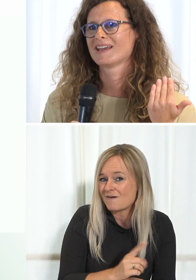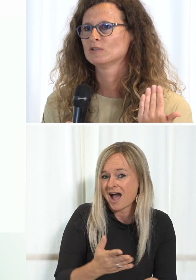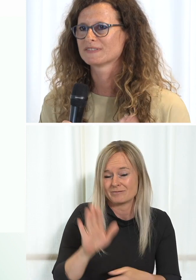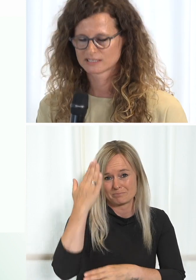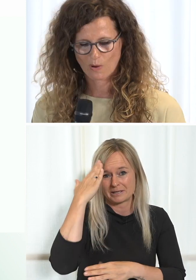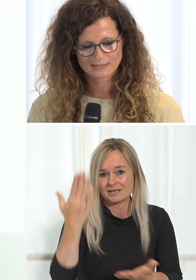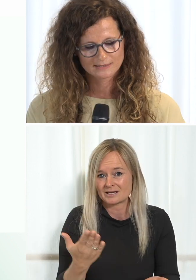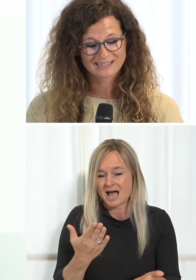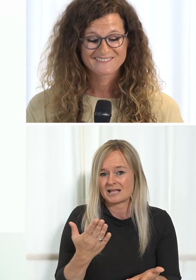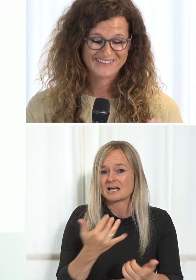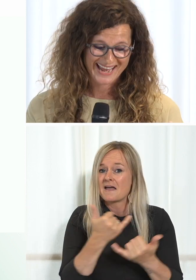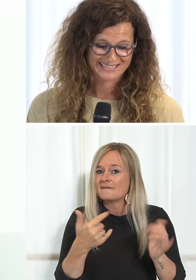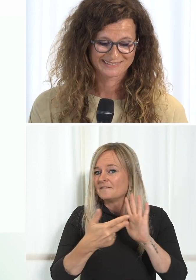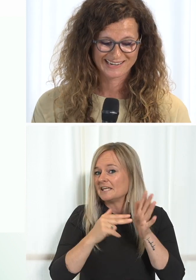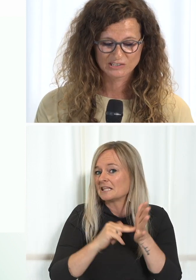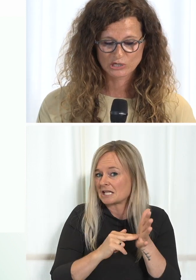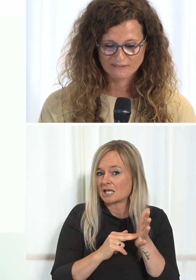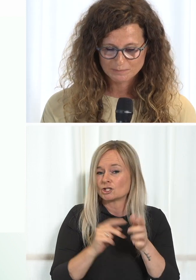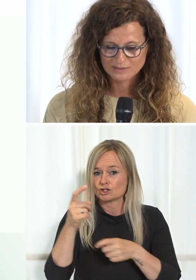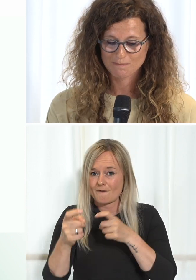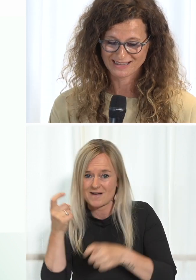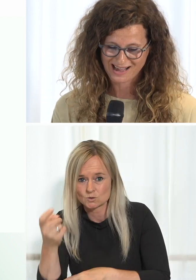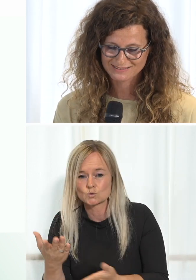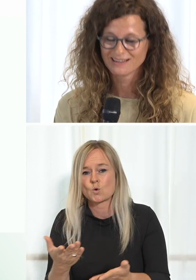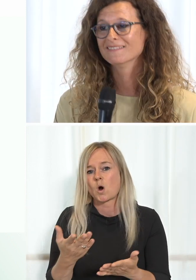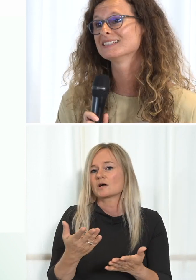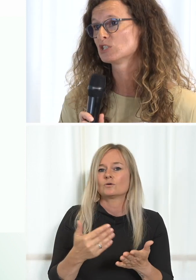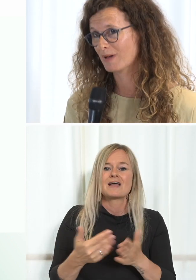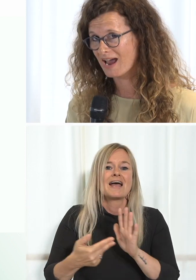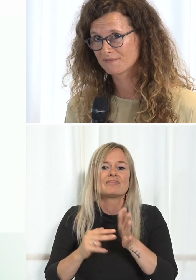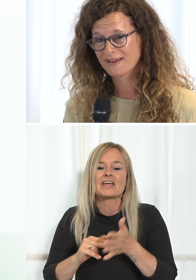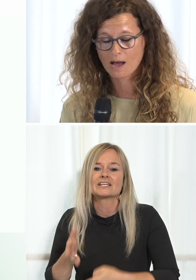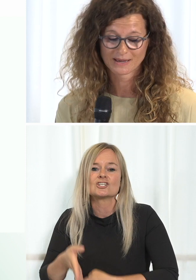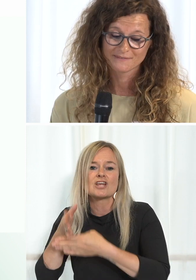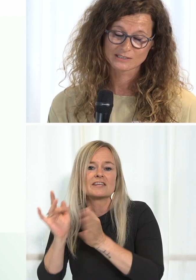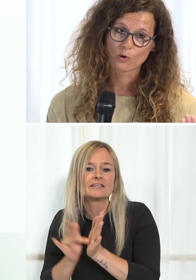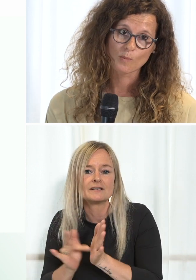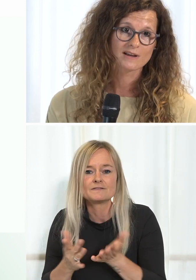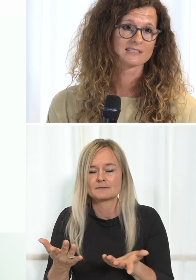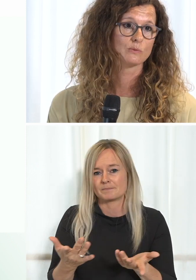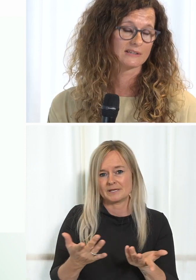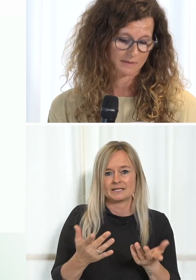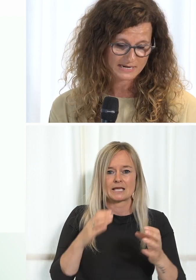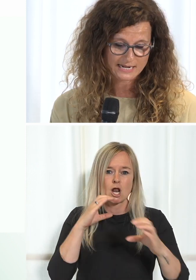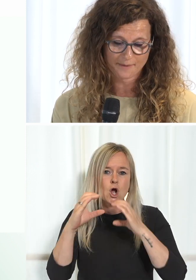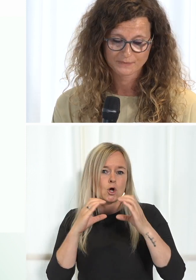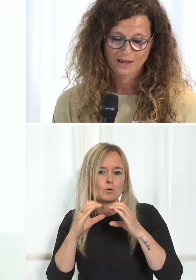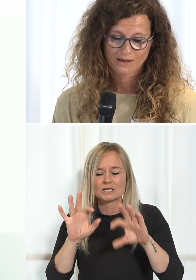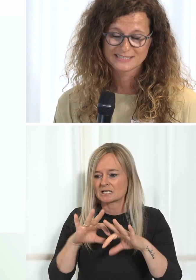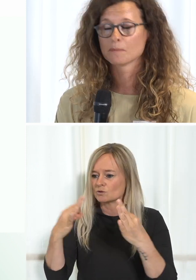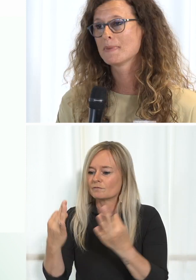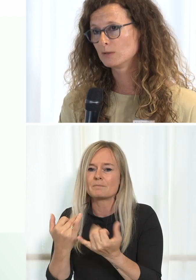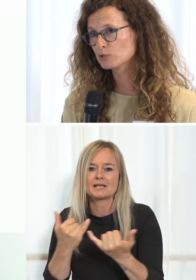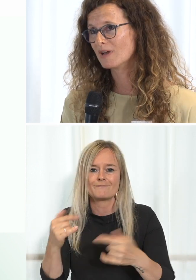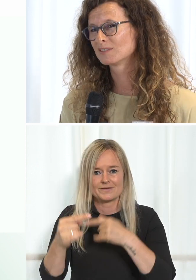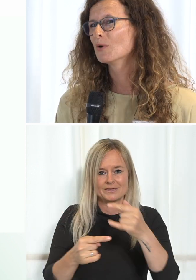ab wann man technisch versorgt ist, welches technische Hilfsmittel man hat, wie ist der Spracherwerb, wie ist die Kommunikation der Familie,